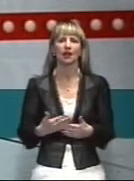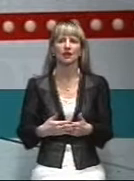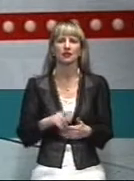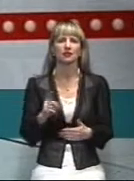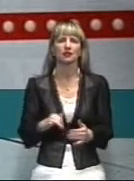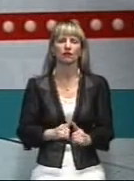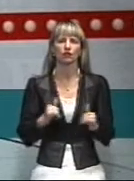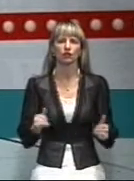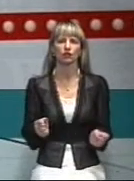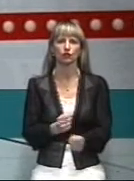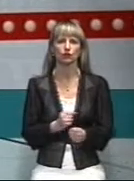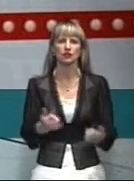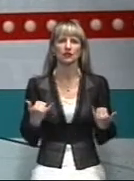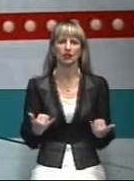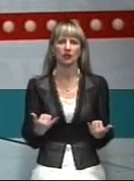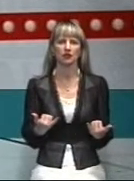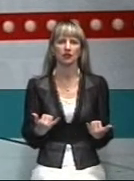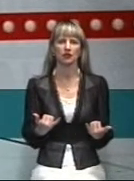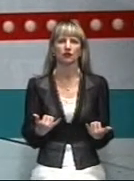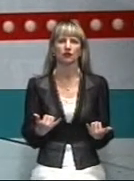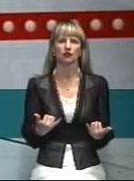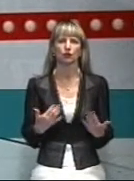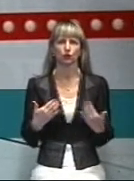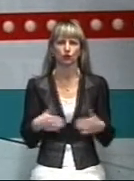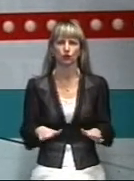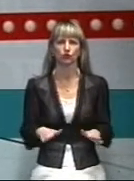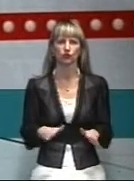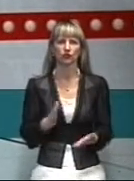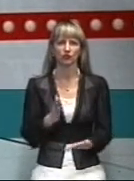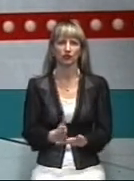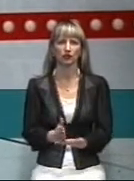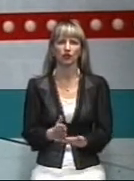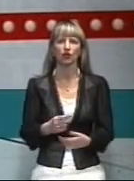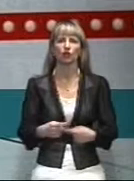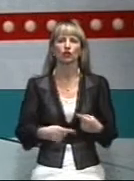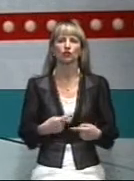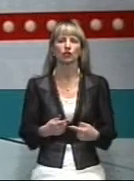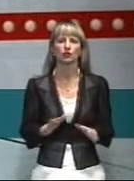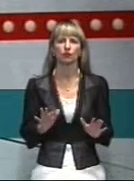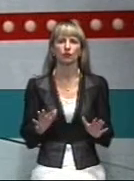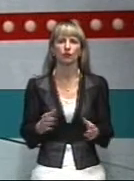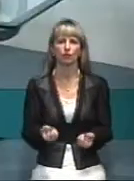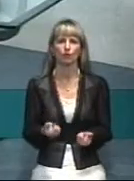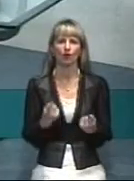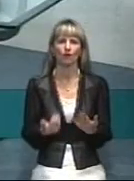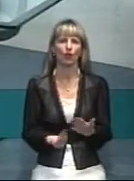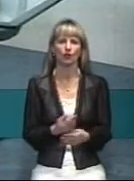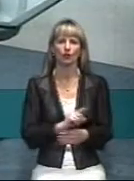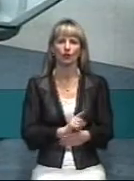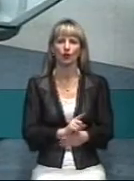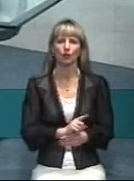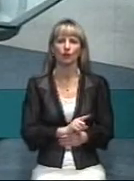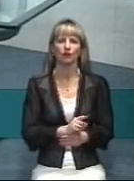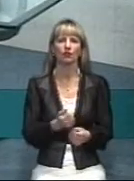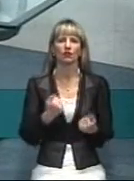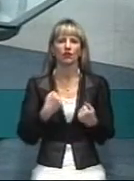перевищення швидкості зараз вже відбуваються через появу нових приладів? Ну, на жаль,